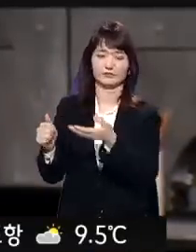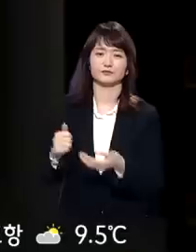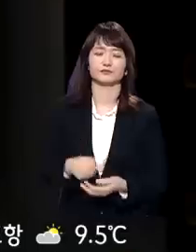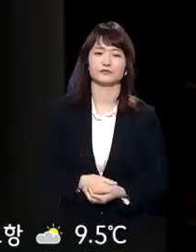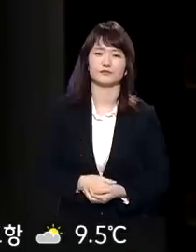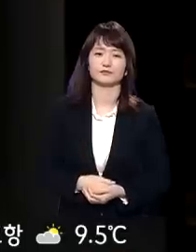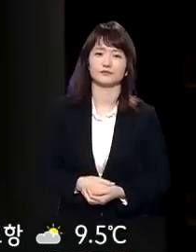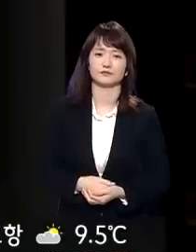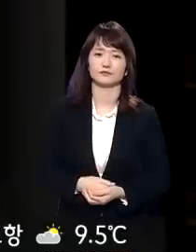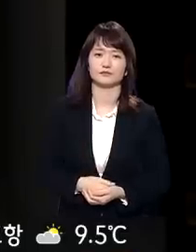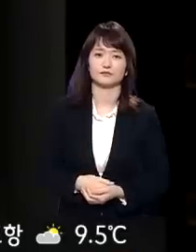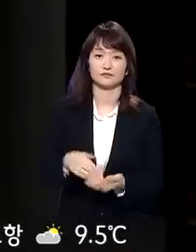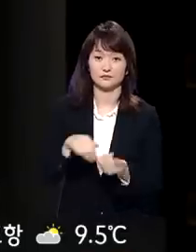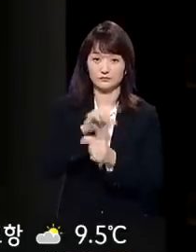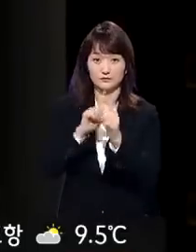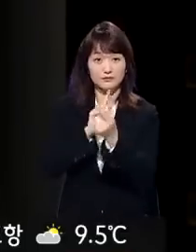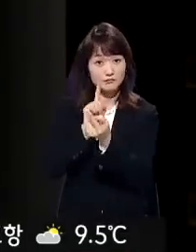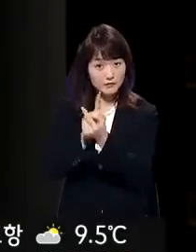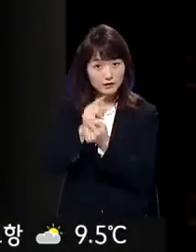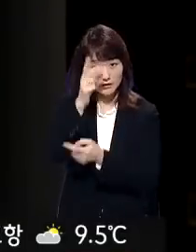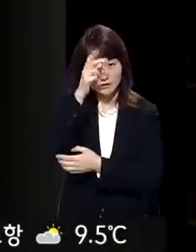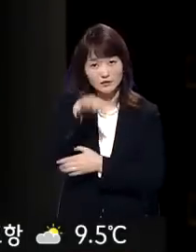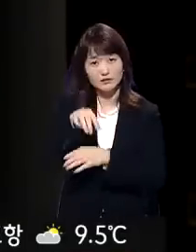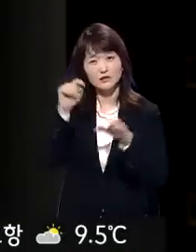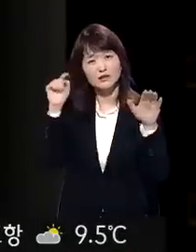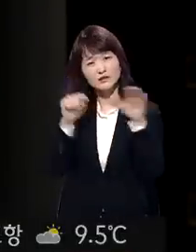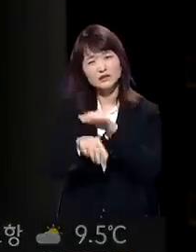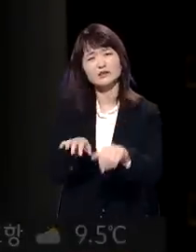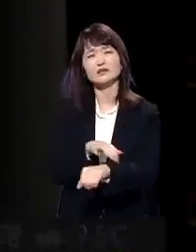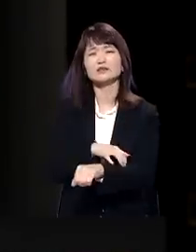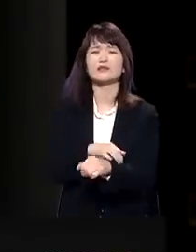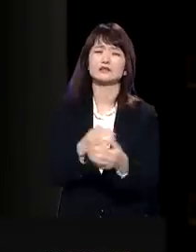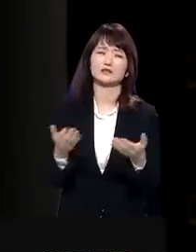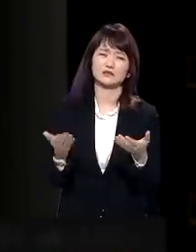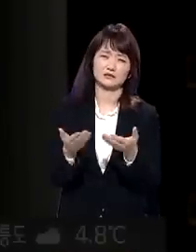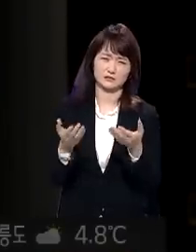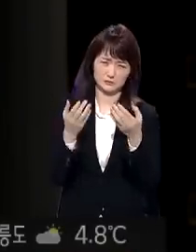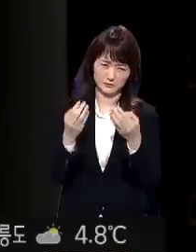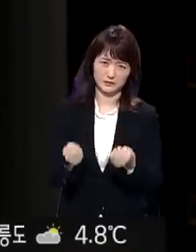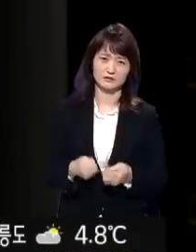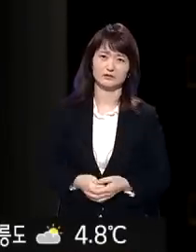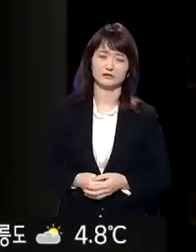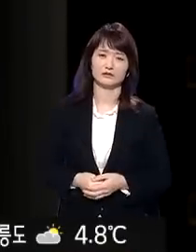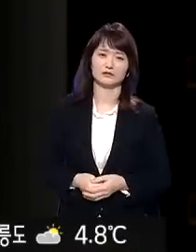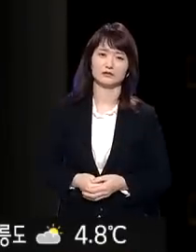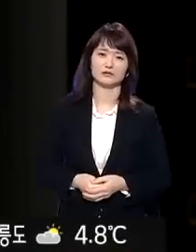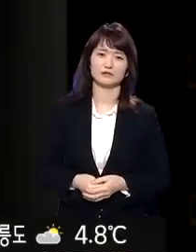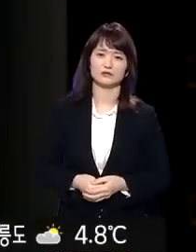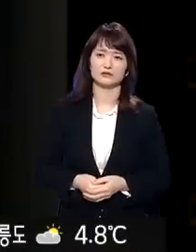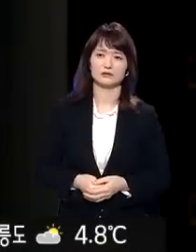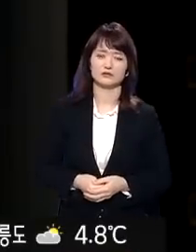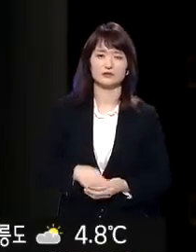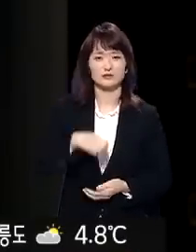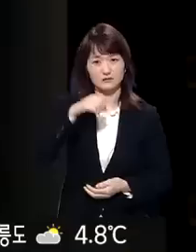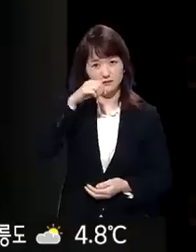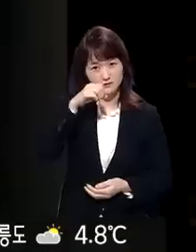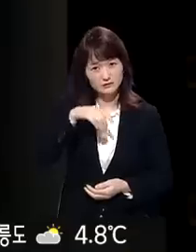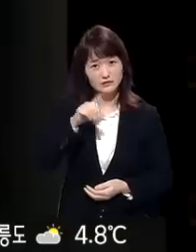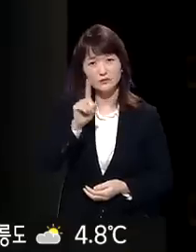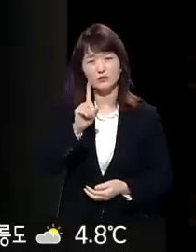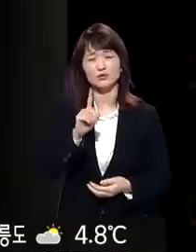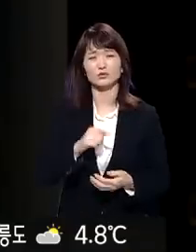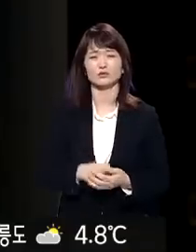뭐가 됐든 이런 상황이 닥치면은 경찰서도 가야 되고 귀찮은 일들이 많이 생기는데 그래서 사람들이 대부분 선뜻 나서지